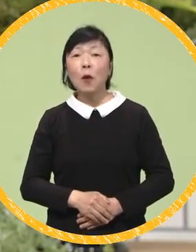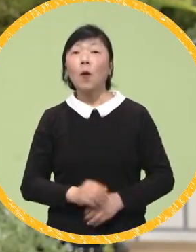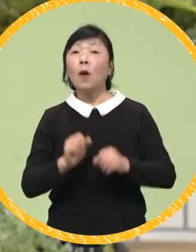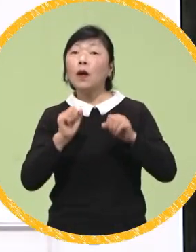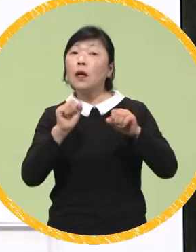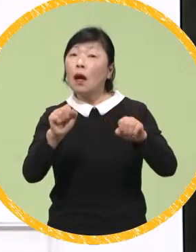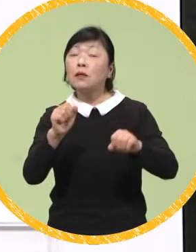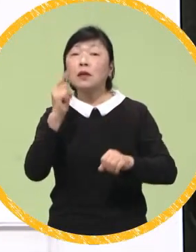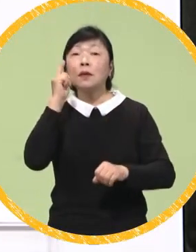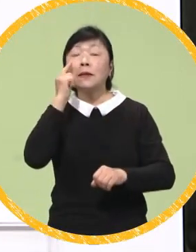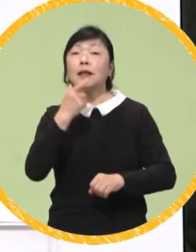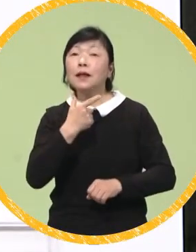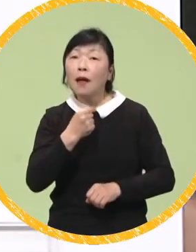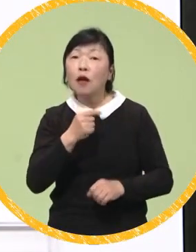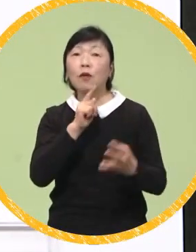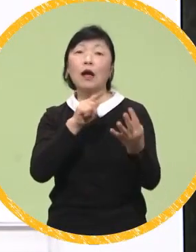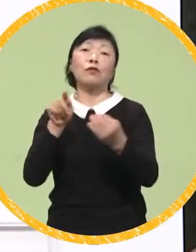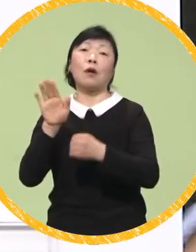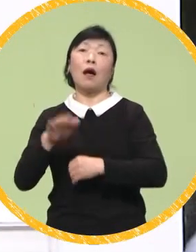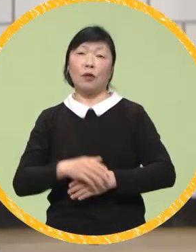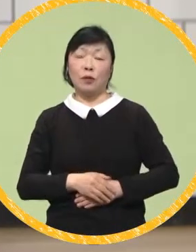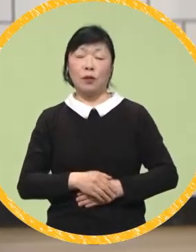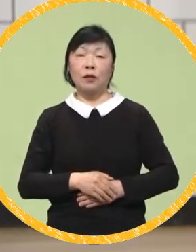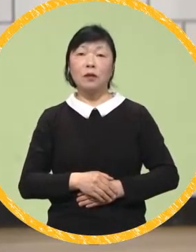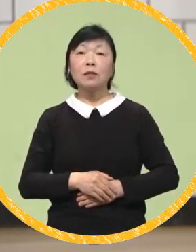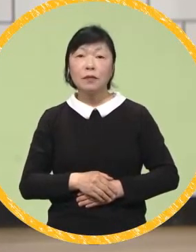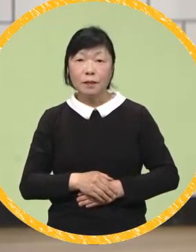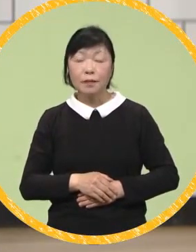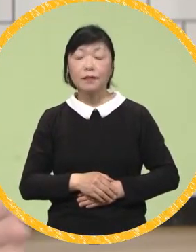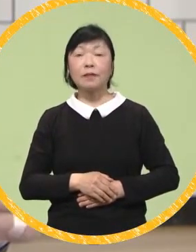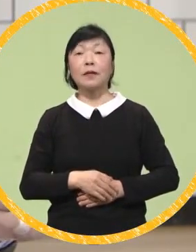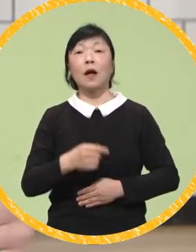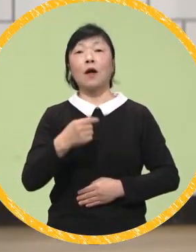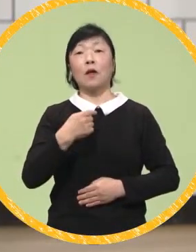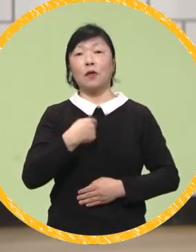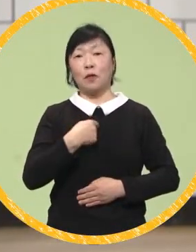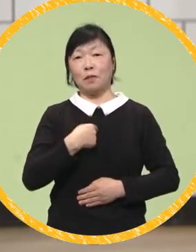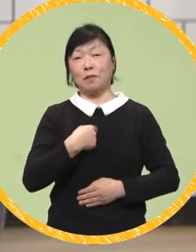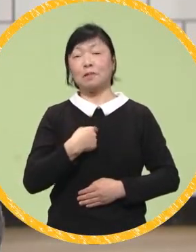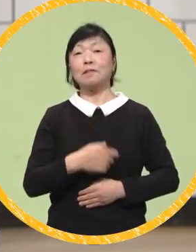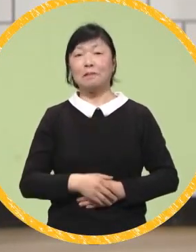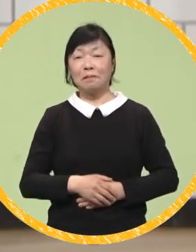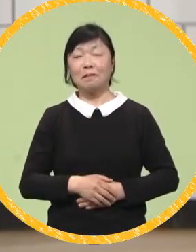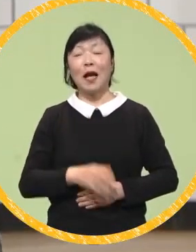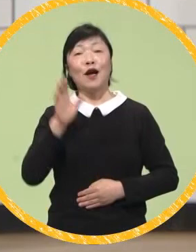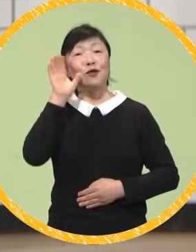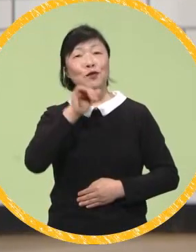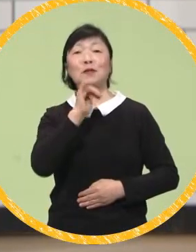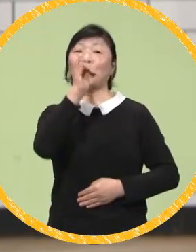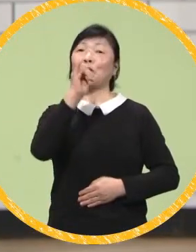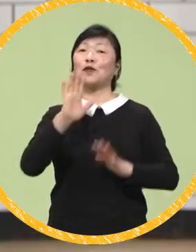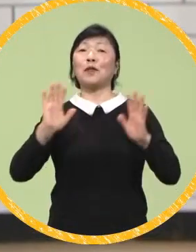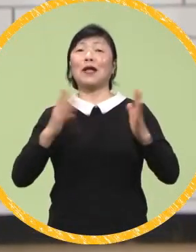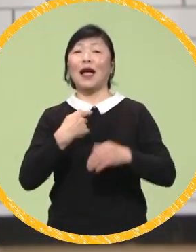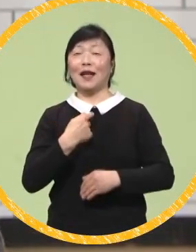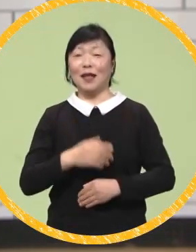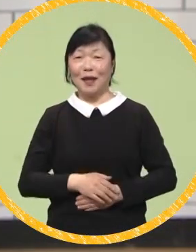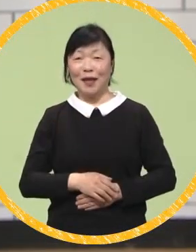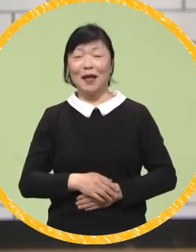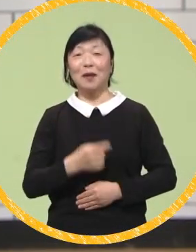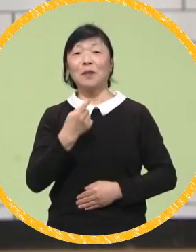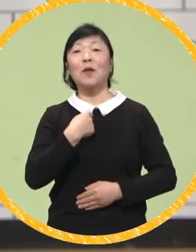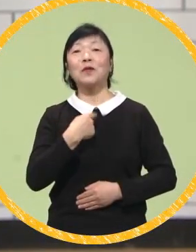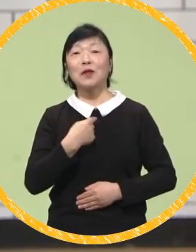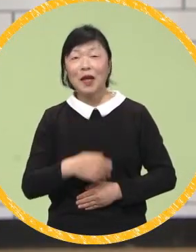たいなとは思い前思いますよね座ということでねちょっと台本通りを増していただきますけどそこで今週は大した趣味も特技もないおっちゃん